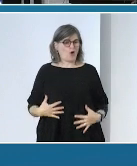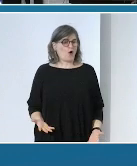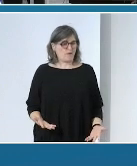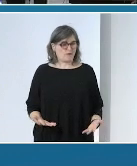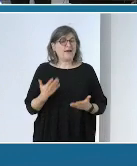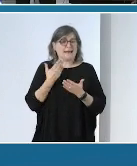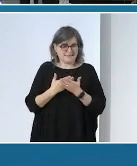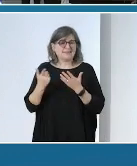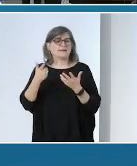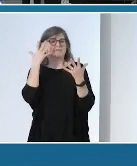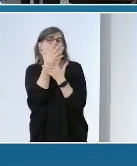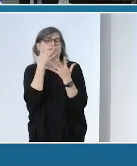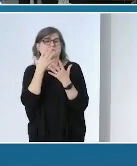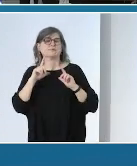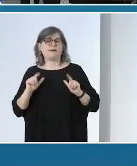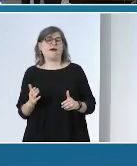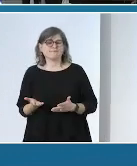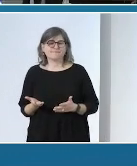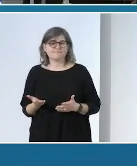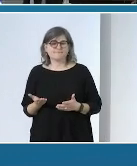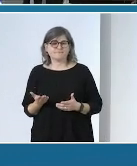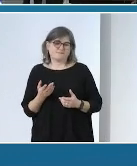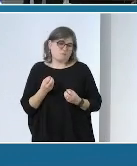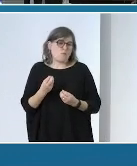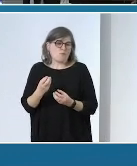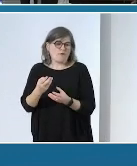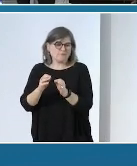Voilà. Attends, je vais prendre.